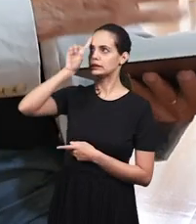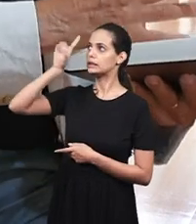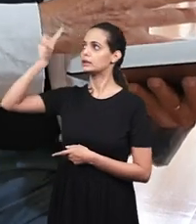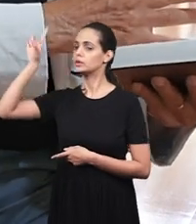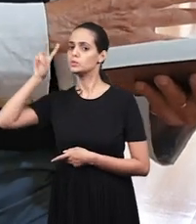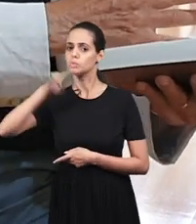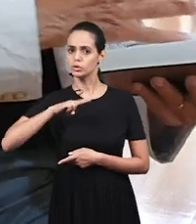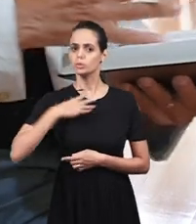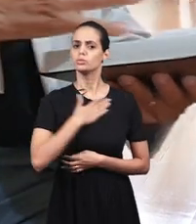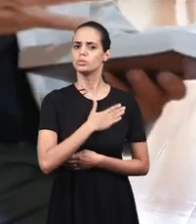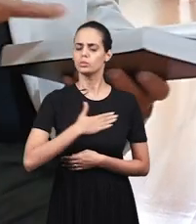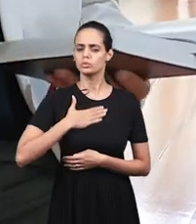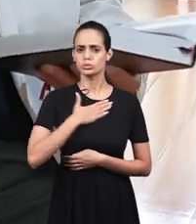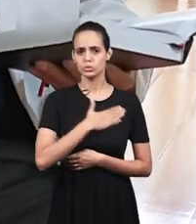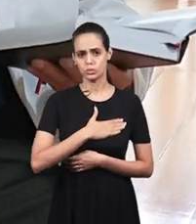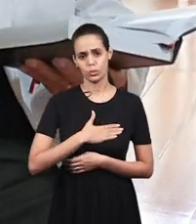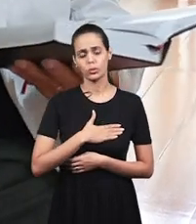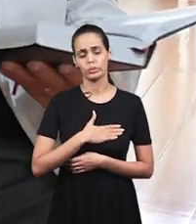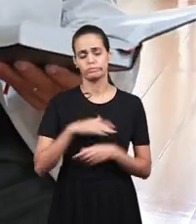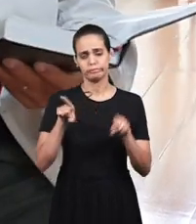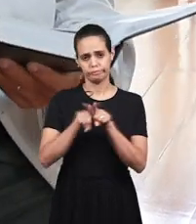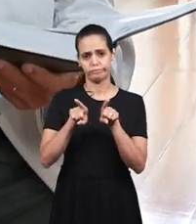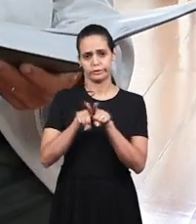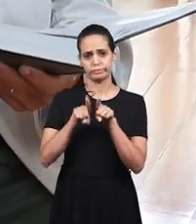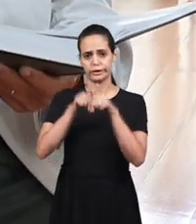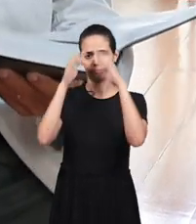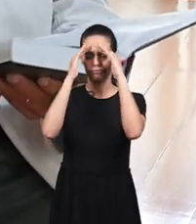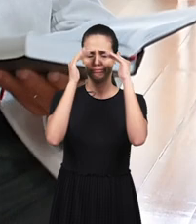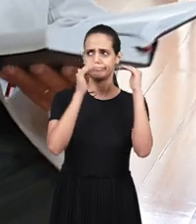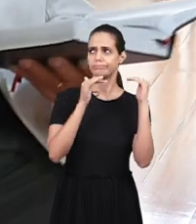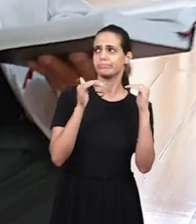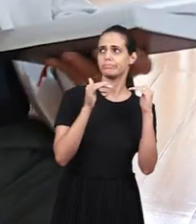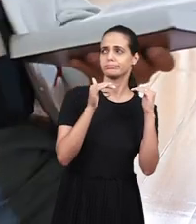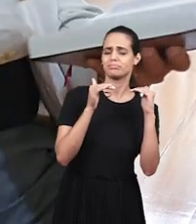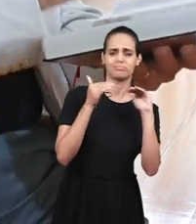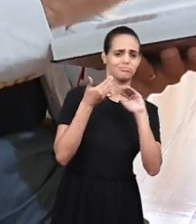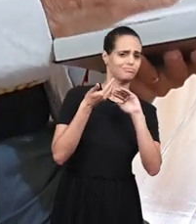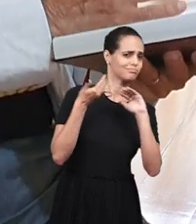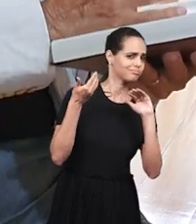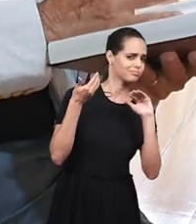они угодно совершили Богу, в чем они не согрешили, да?